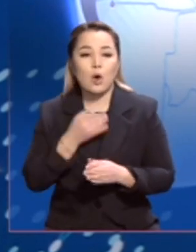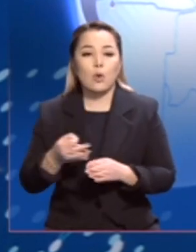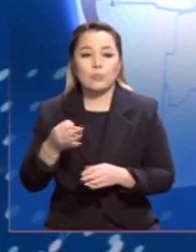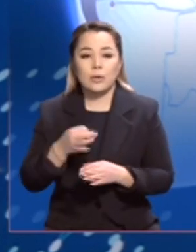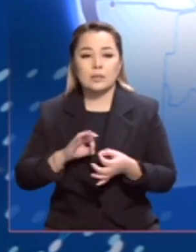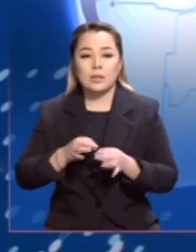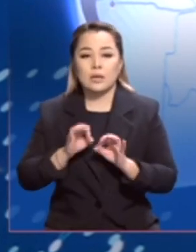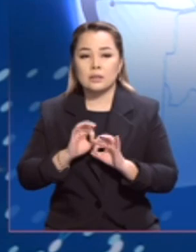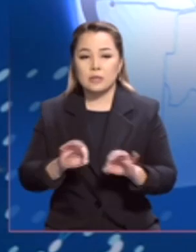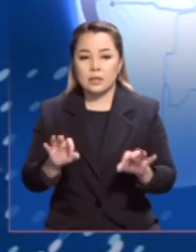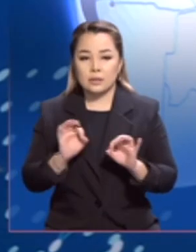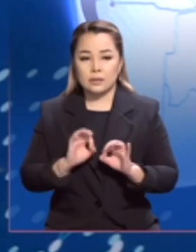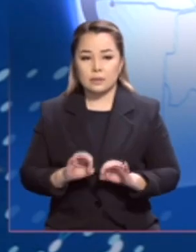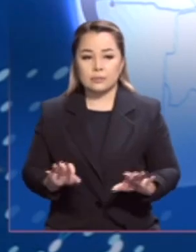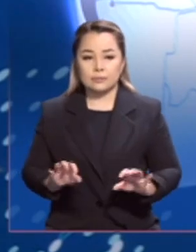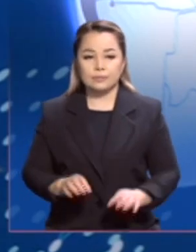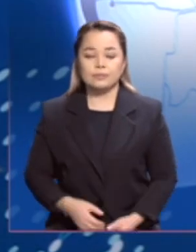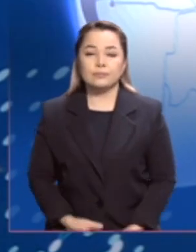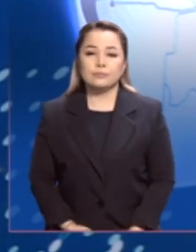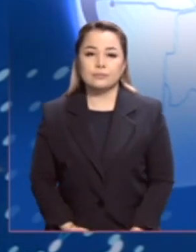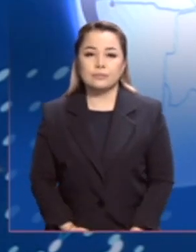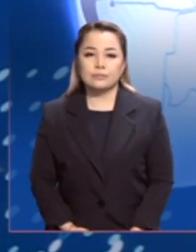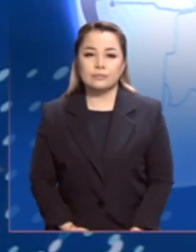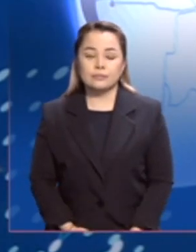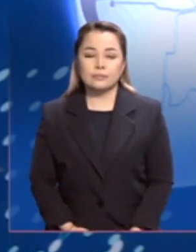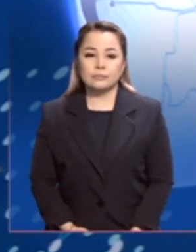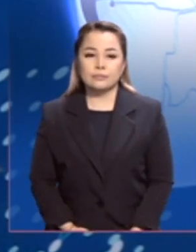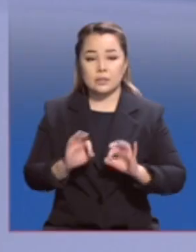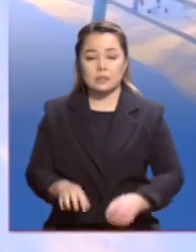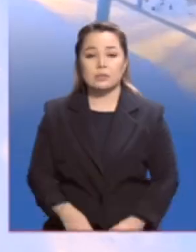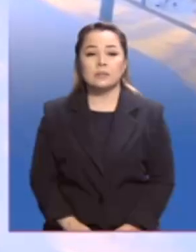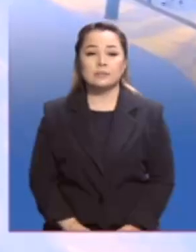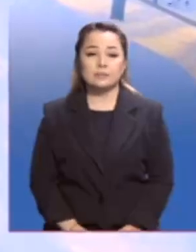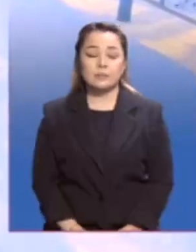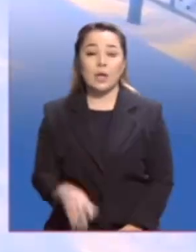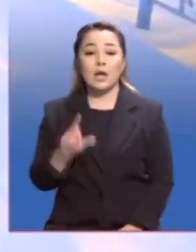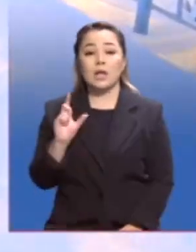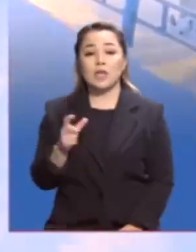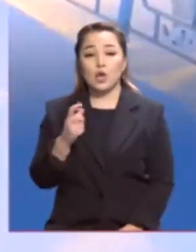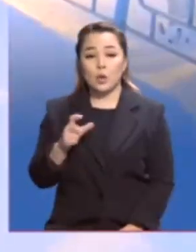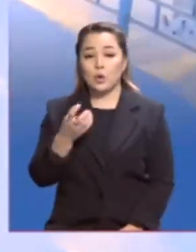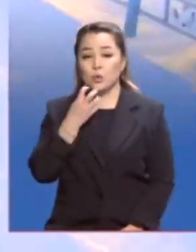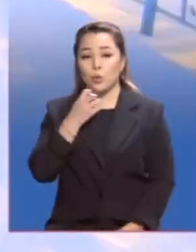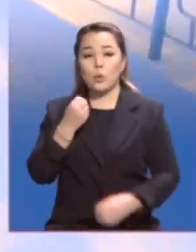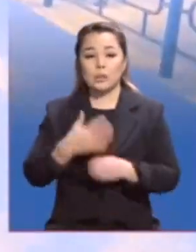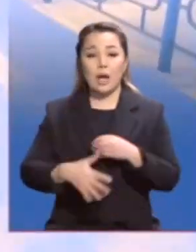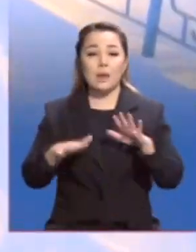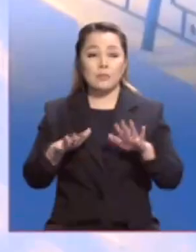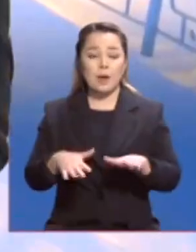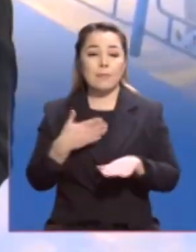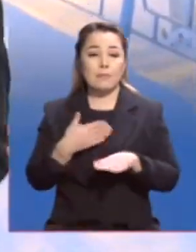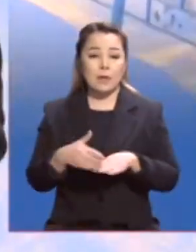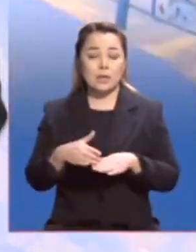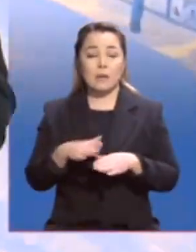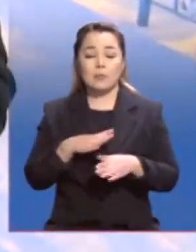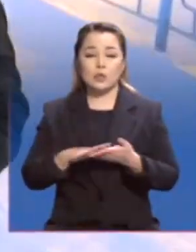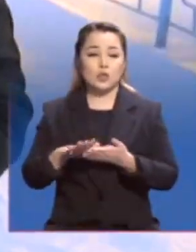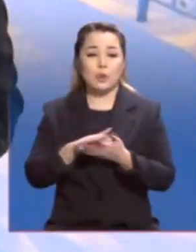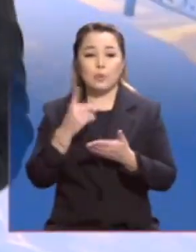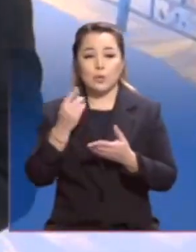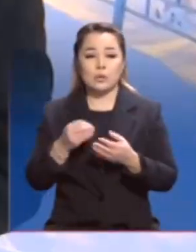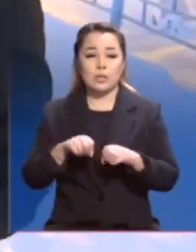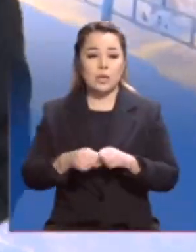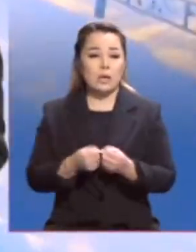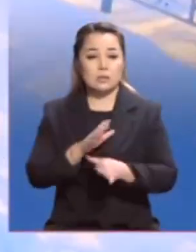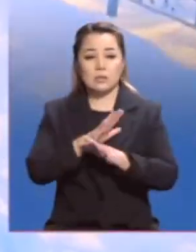облысындағы меншікті тілшіміз Болат Аманбаев баяндап берсін. Екібастұздағы жылу электр орталығы біртінде сыр берген жоқ.